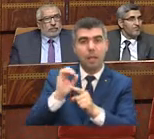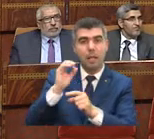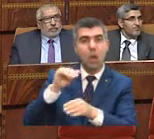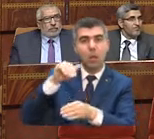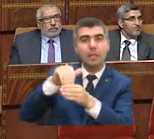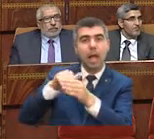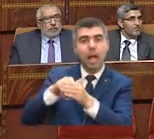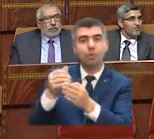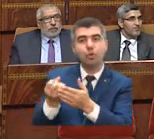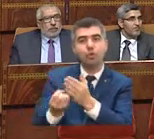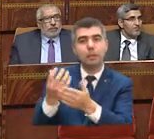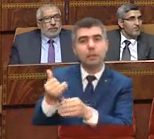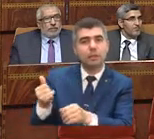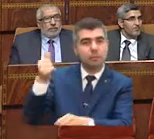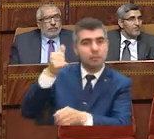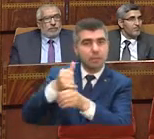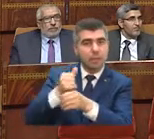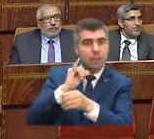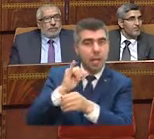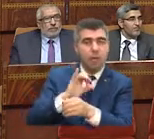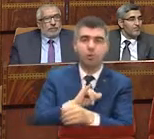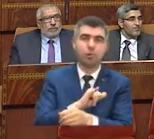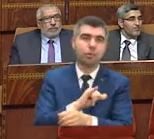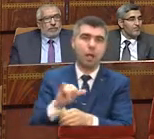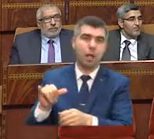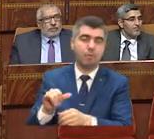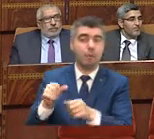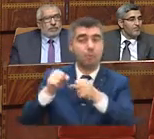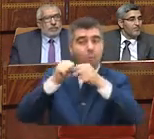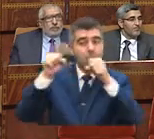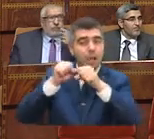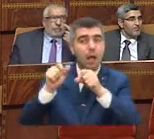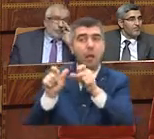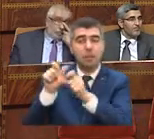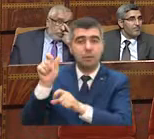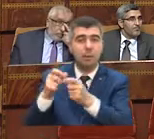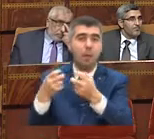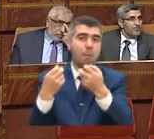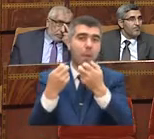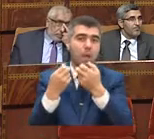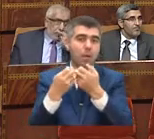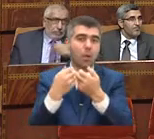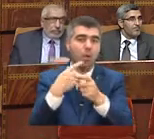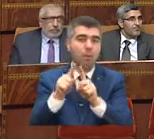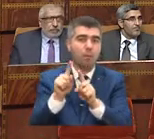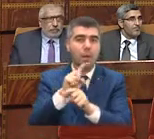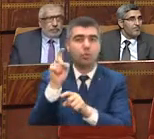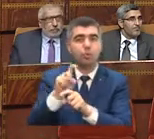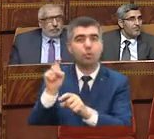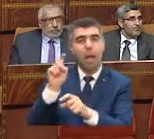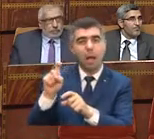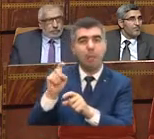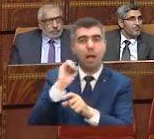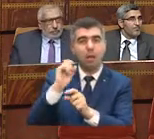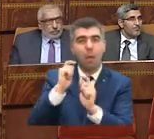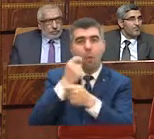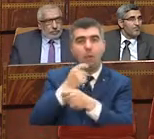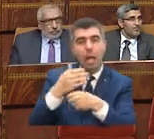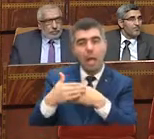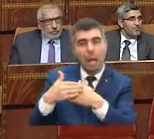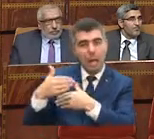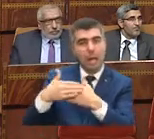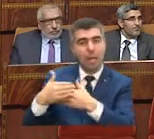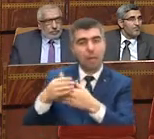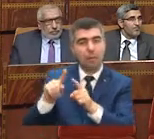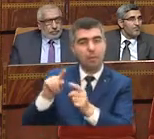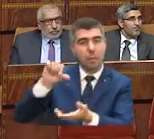إلا أن يثير يعني اختلالات واحتجاجات. والنموذج ديال جماعة البخاتة يعني غير بعيدا منا في